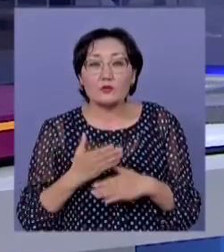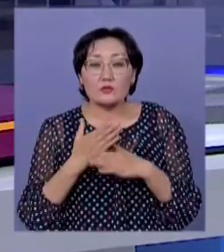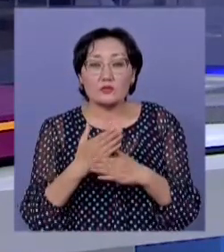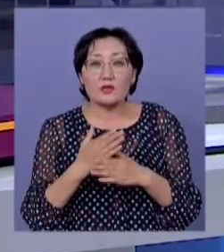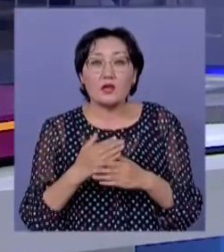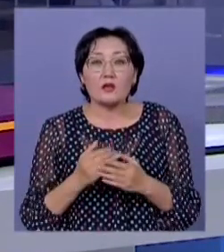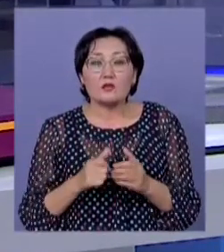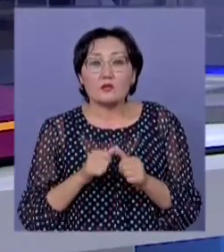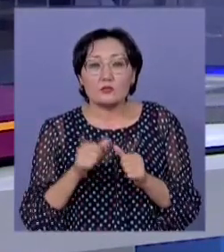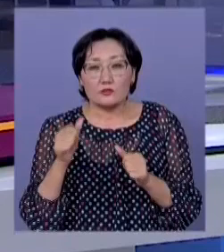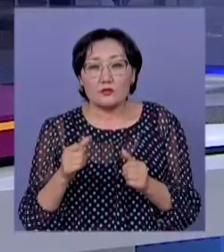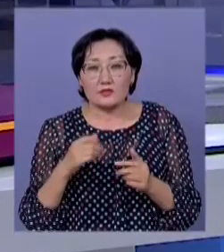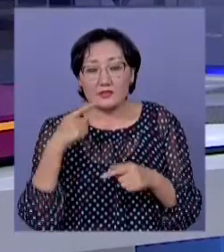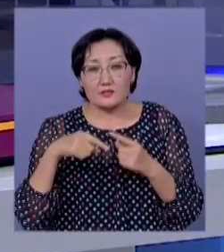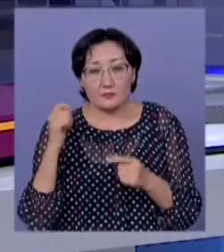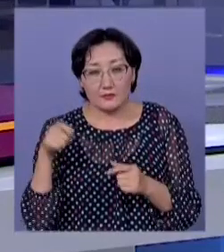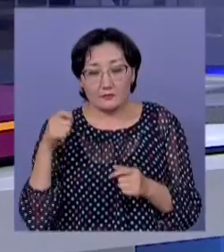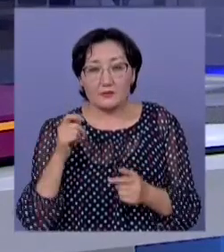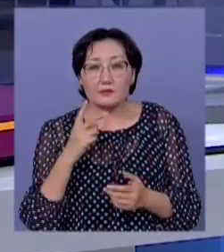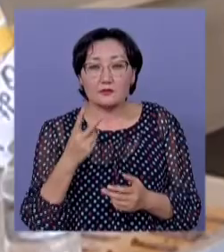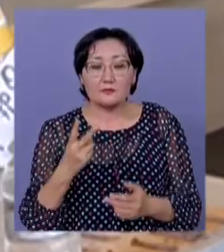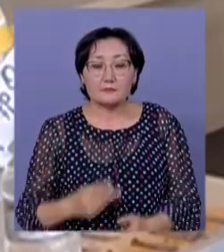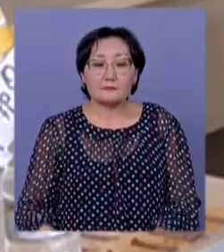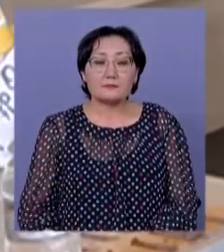артықшылықтары жайлы келесі бейнематериалда.